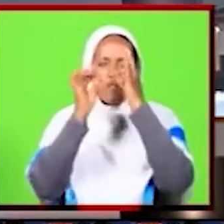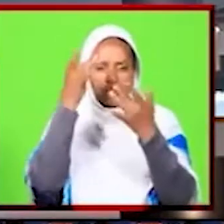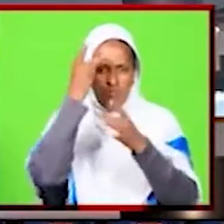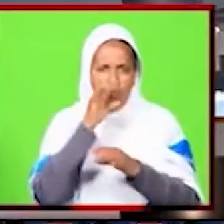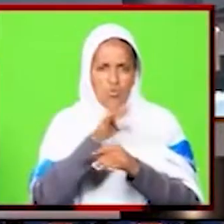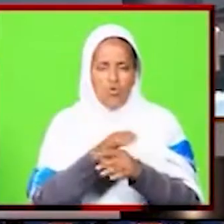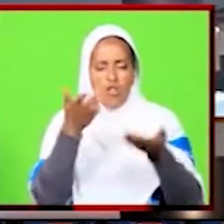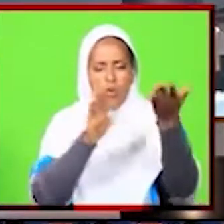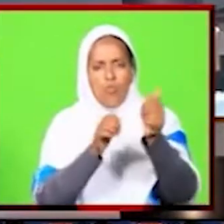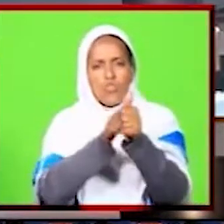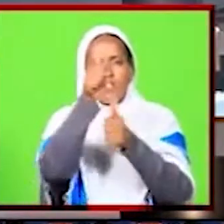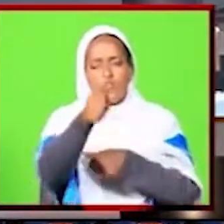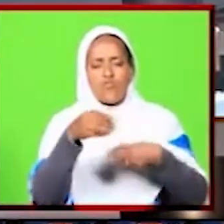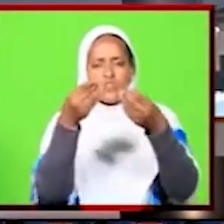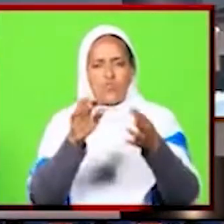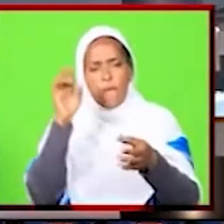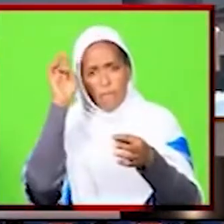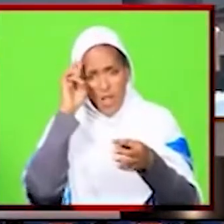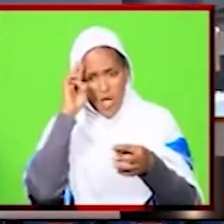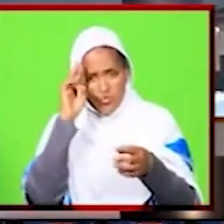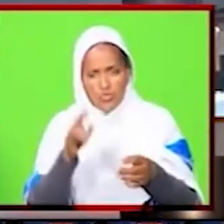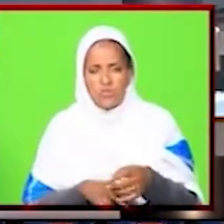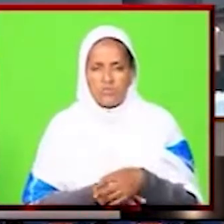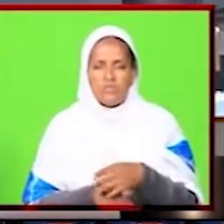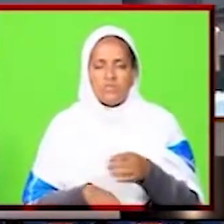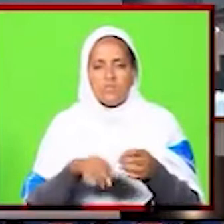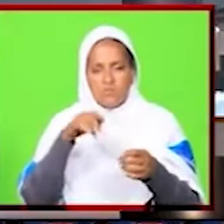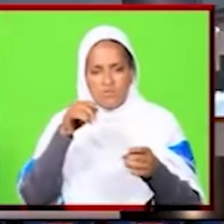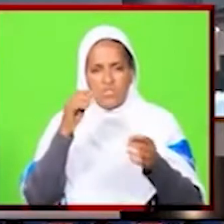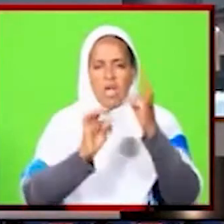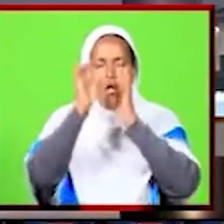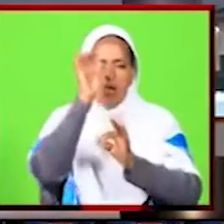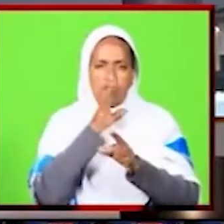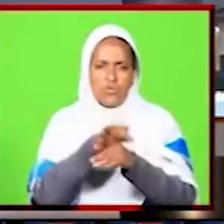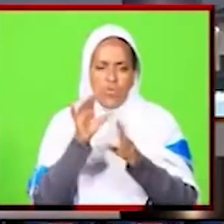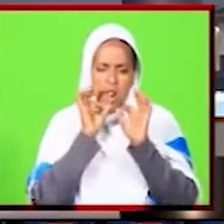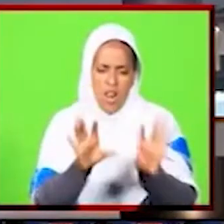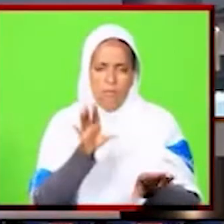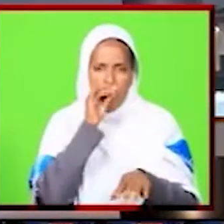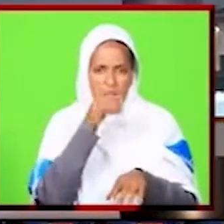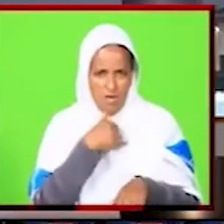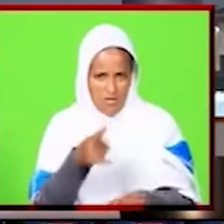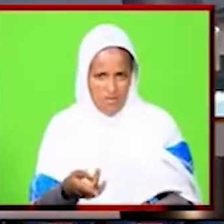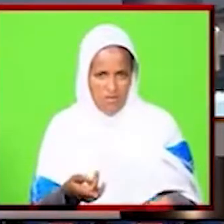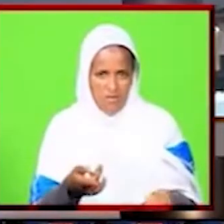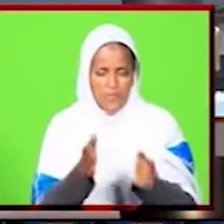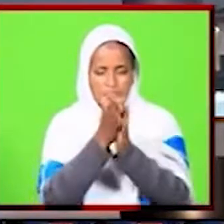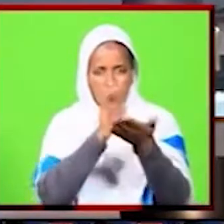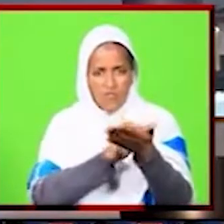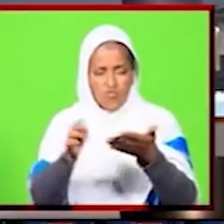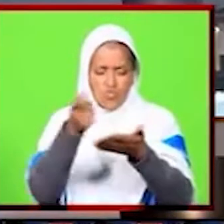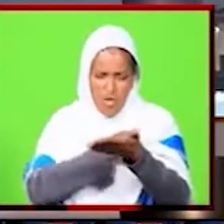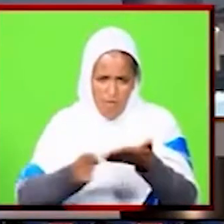ጊዜ ድረስ ጌታችንን ለሞት አሳልፎ የሰጠው ጲላጦስ፣ ጴንጤናዊ ጲላጦስ ተረት ነው፣ በታሪክ ያልኖረ ሰው